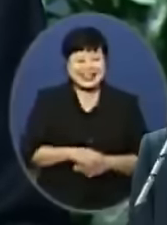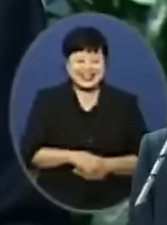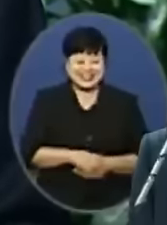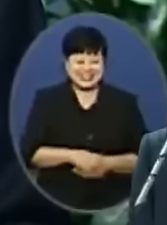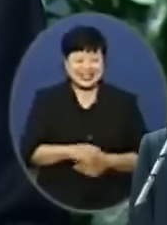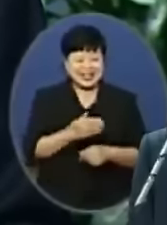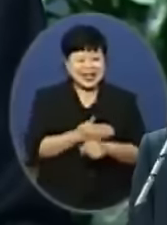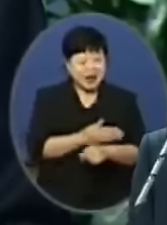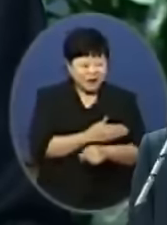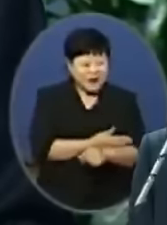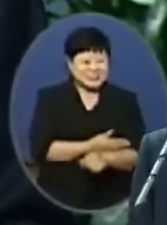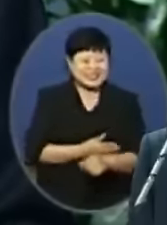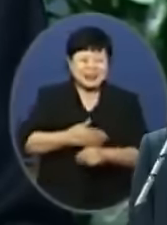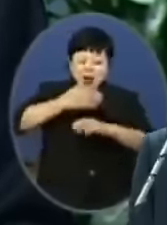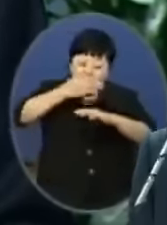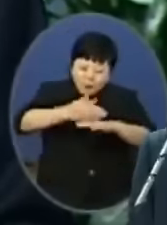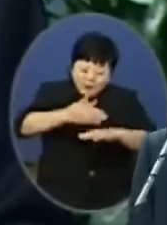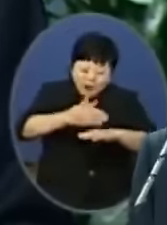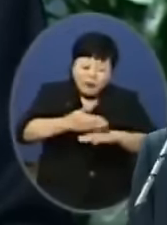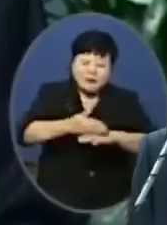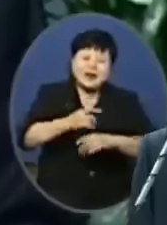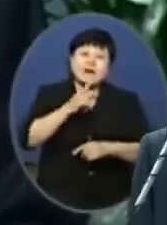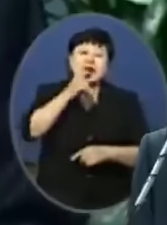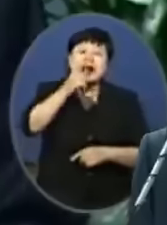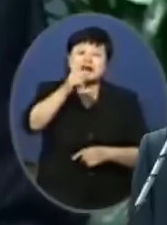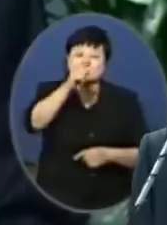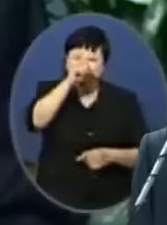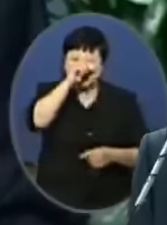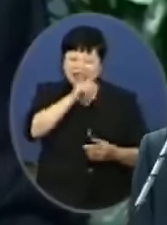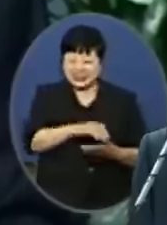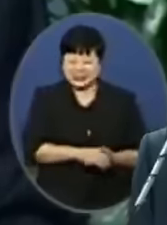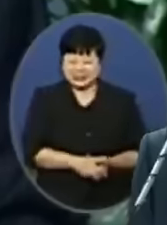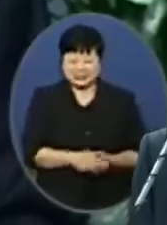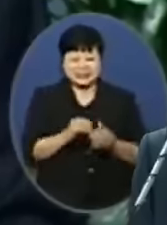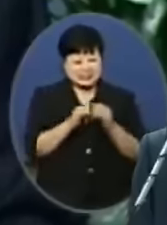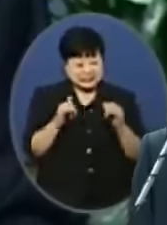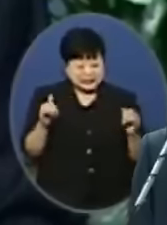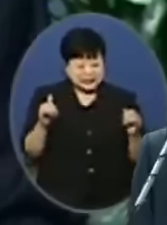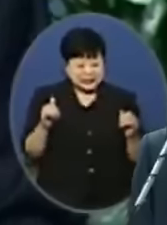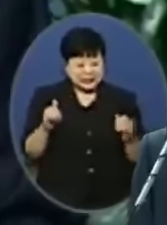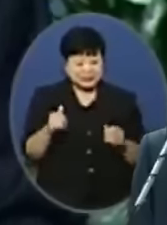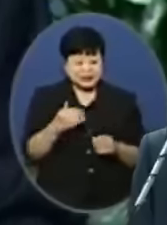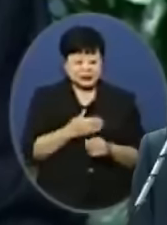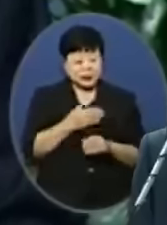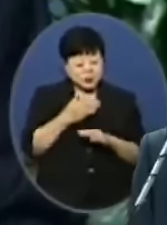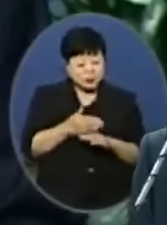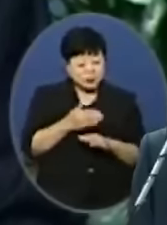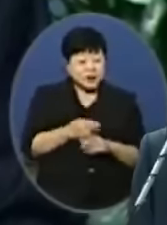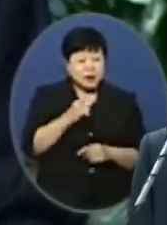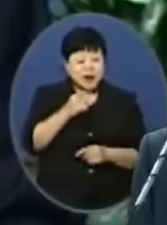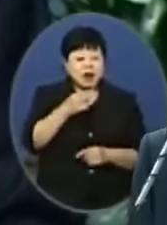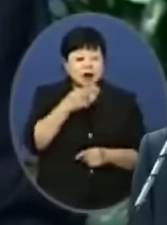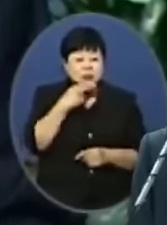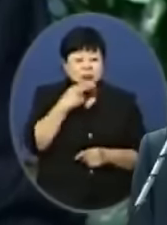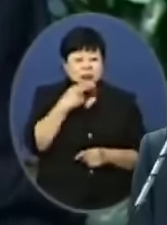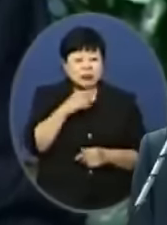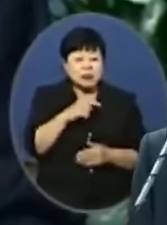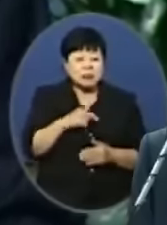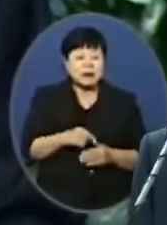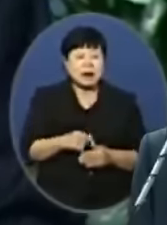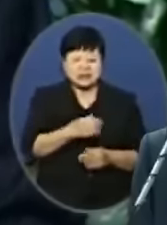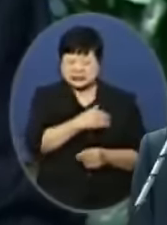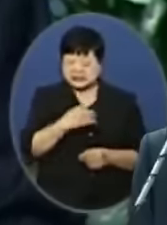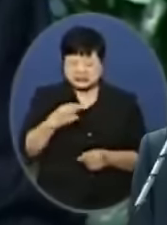흥감을 좀 떨면서 고맙다고 하면 좋은데 사람들이 그걸 안 하는 것은 열등의식이 마음에 들어오기